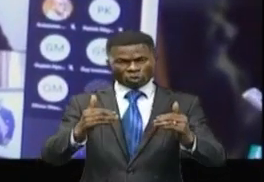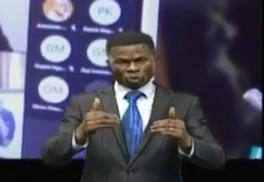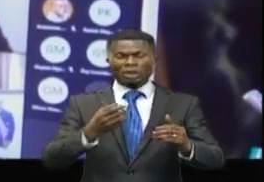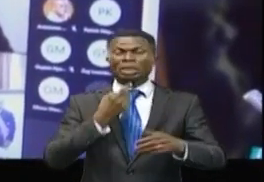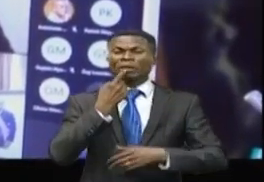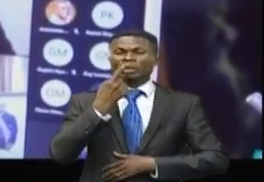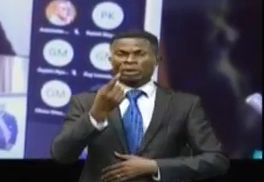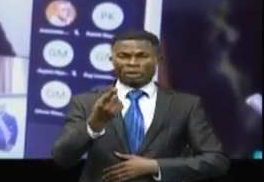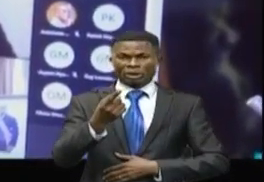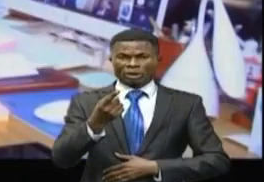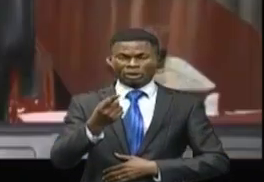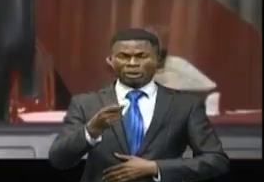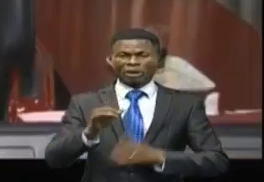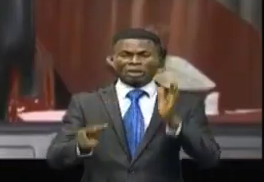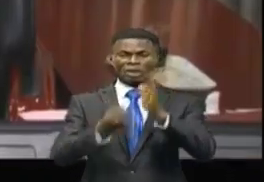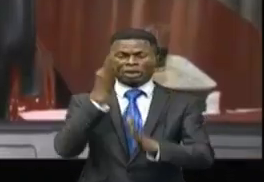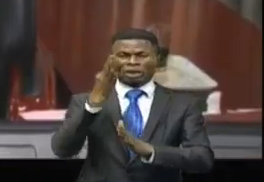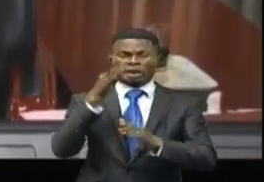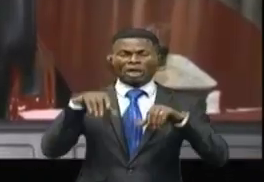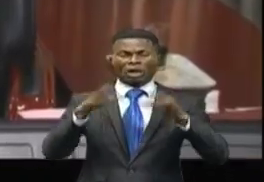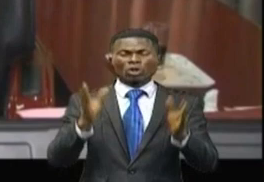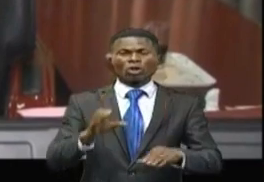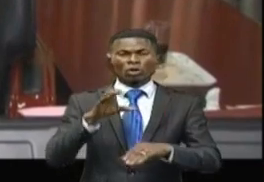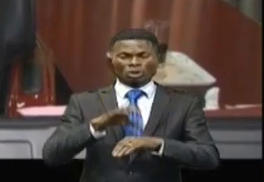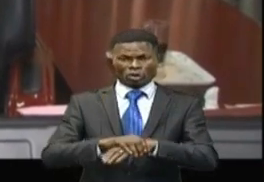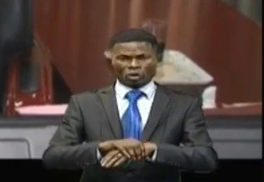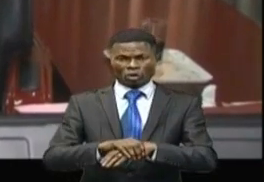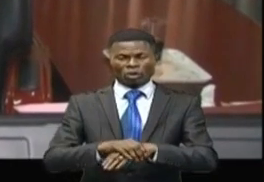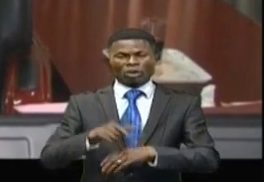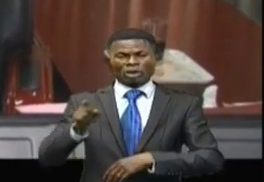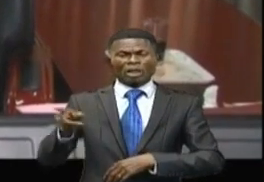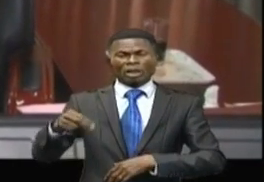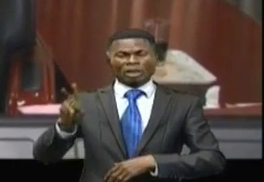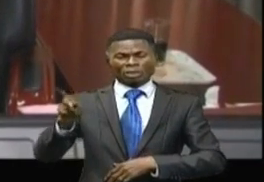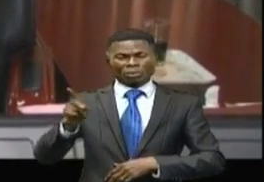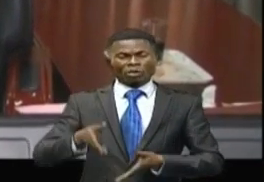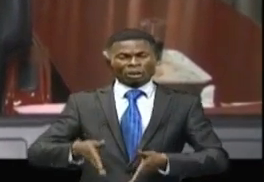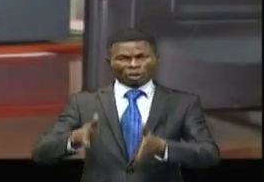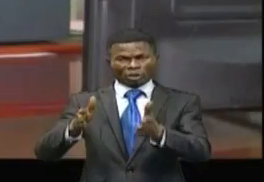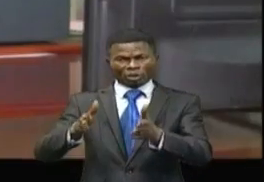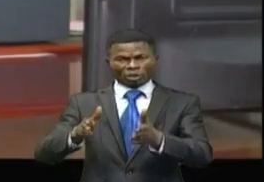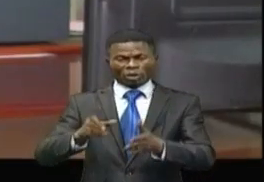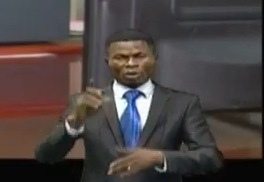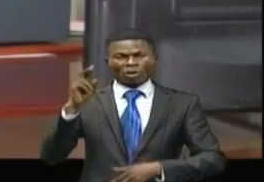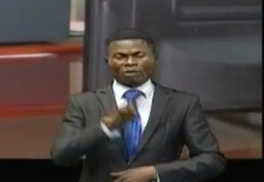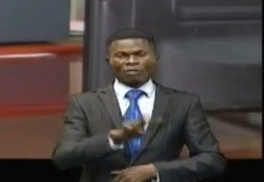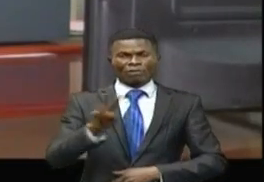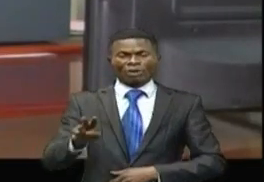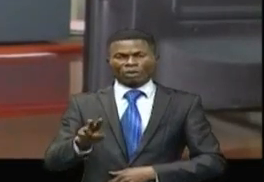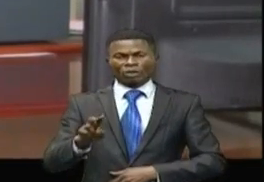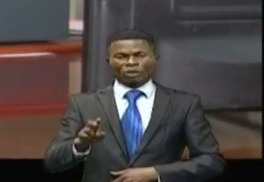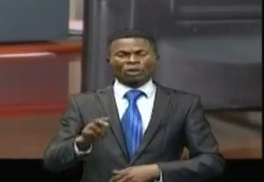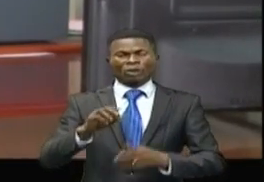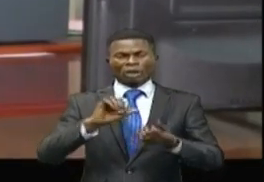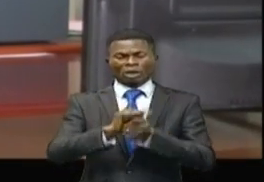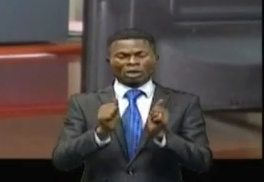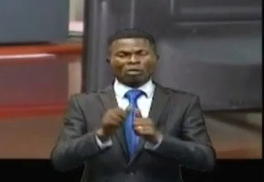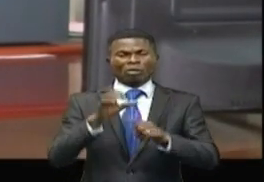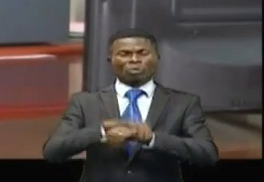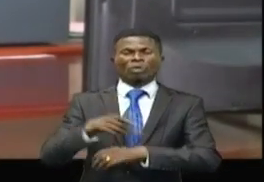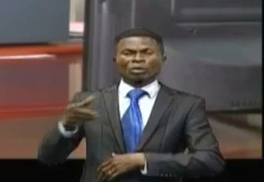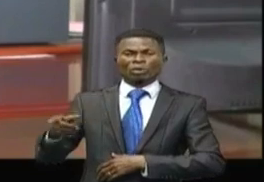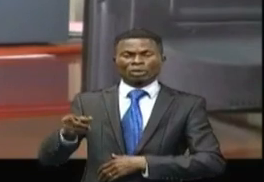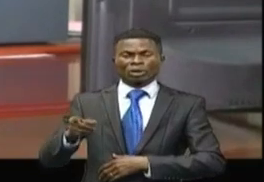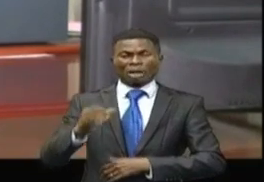que 13 congolais a été interpellé sur rmp 28 36 kg 22 et placé en détention avant